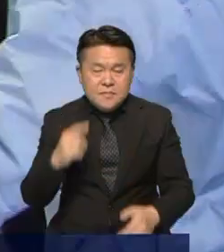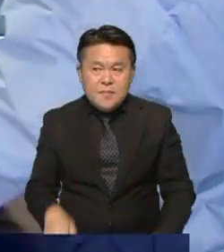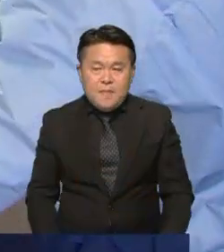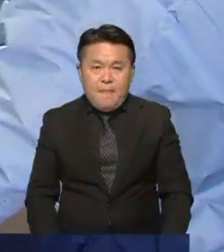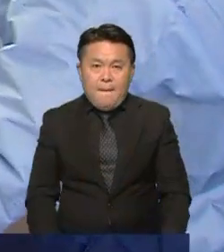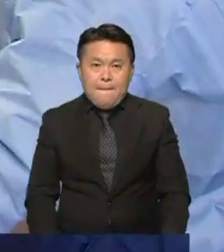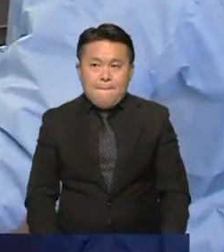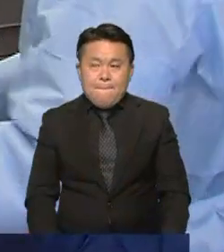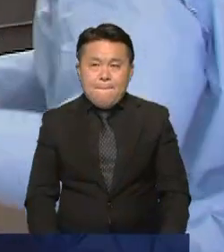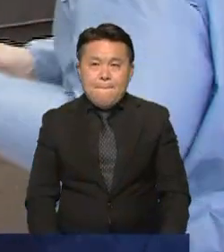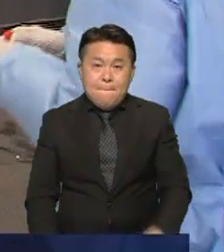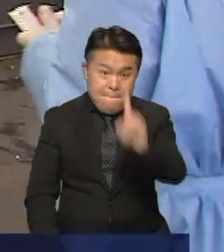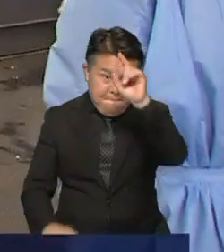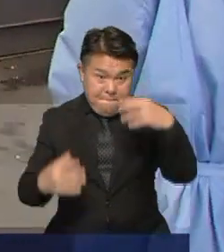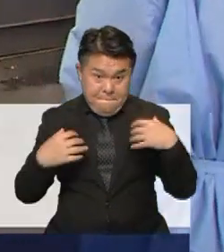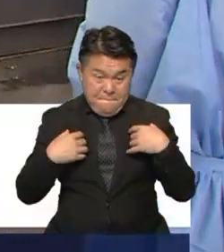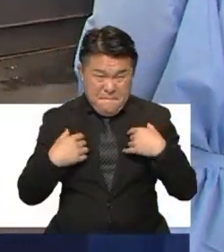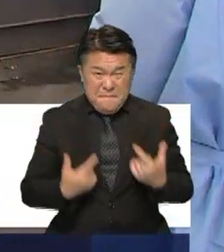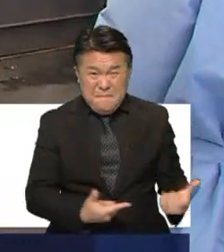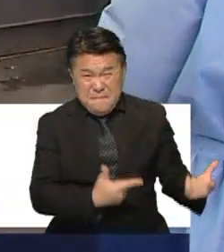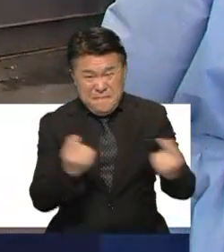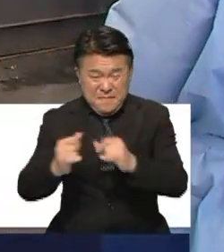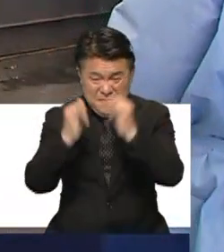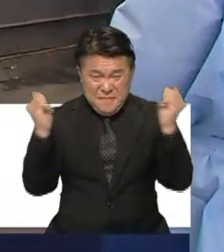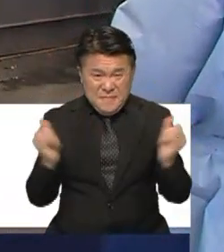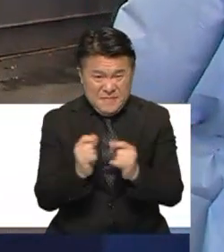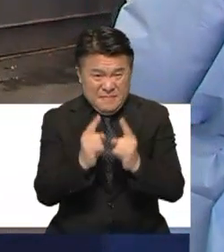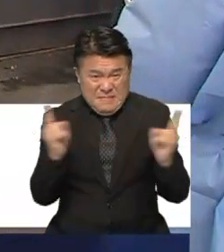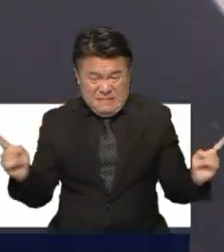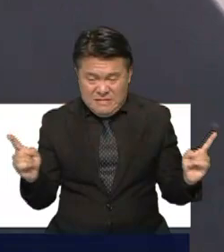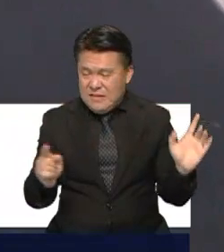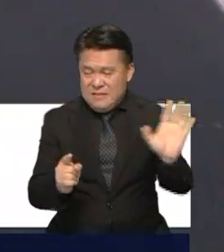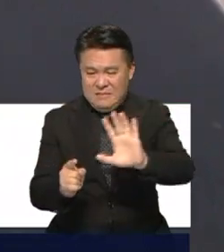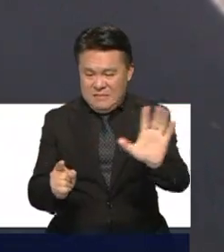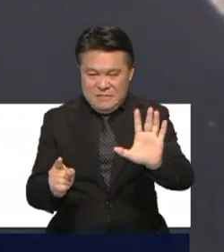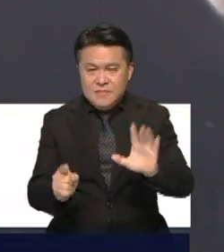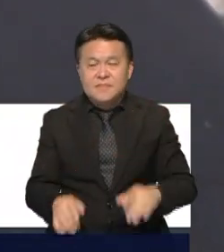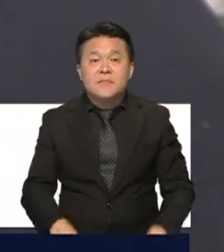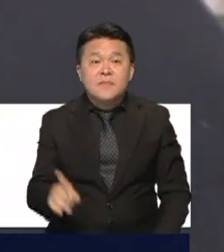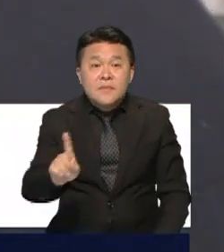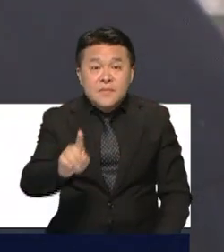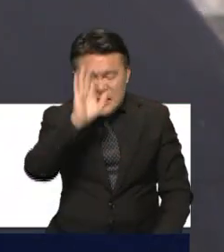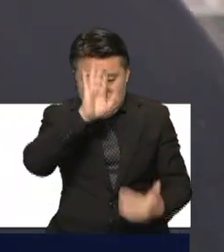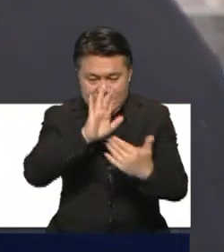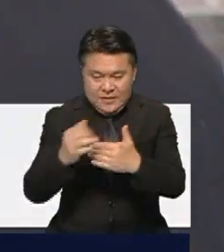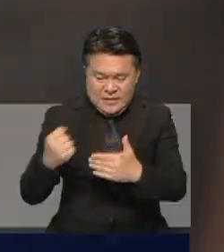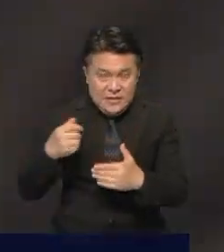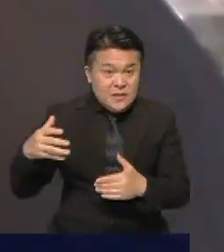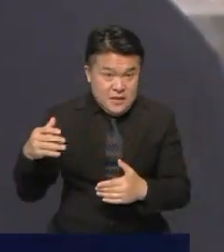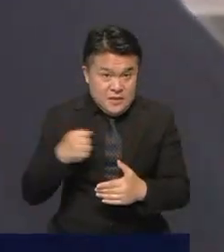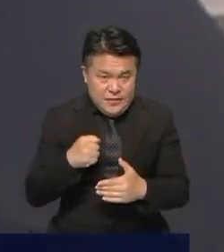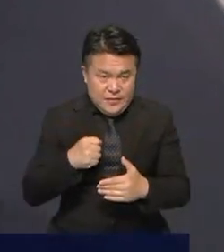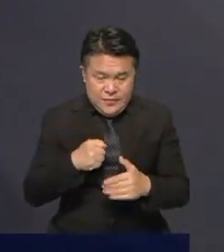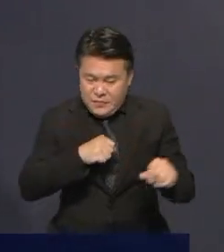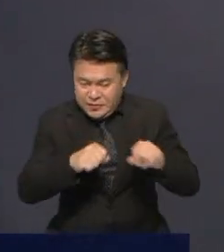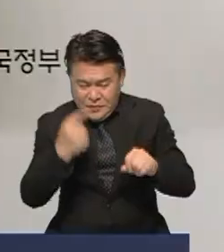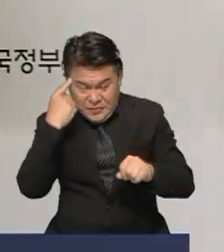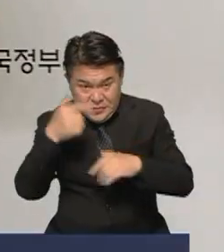예측했습니다. 방역당국은 일률적인 사회적 거리두기 없이 방역 의료 역량으로 대응하겠다고